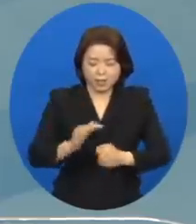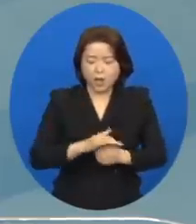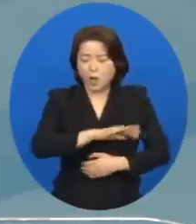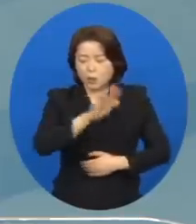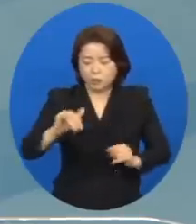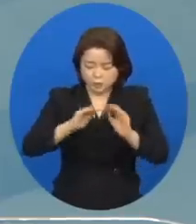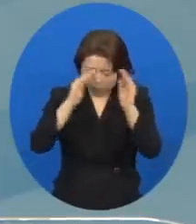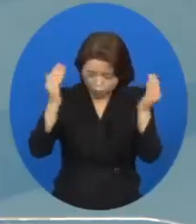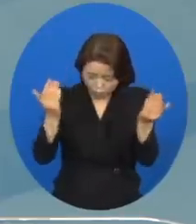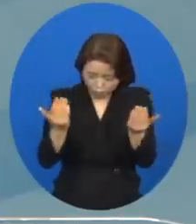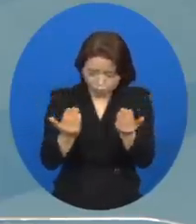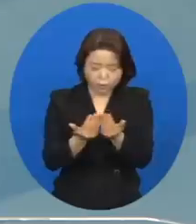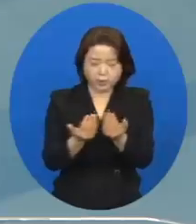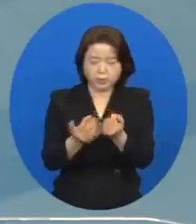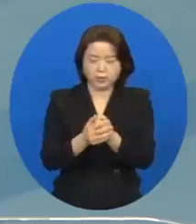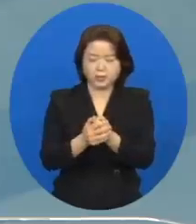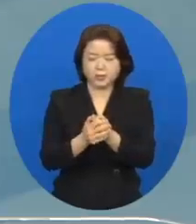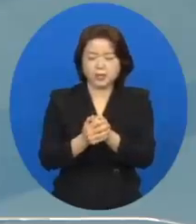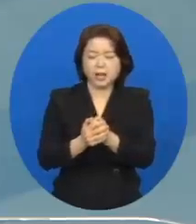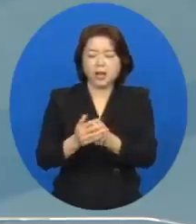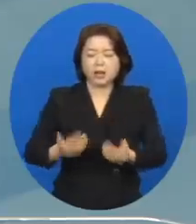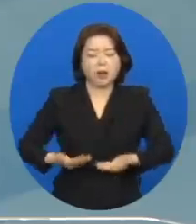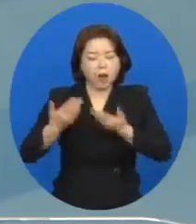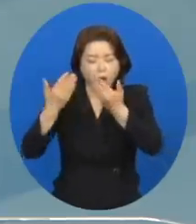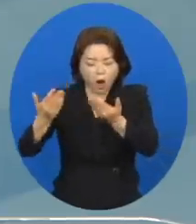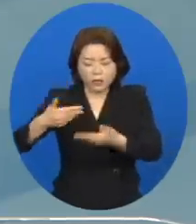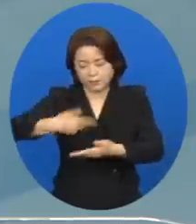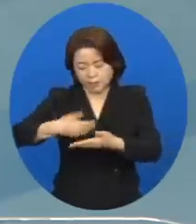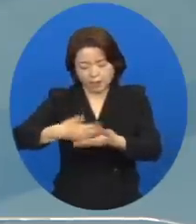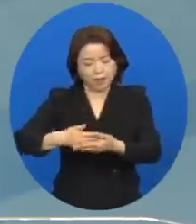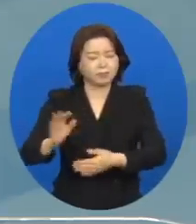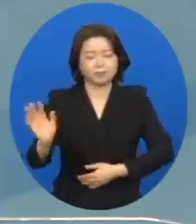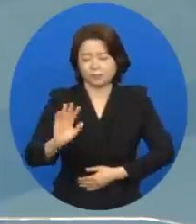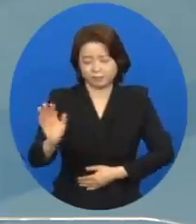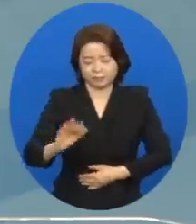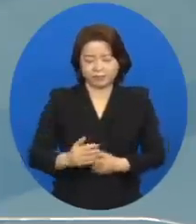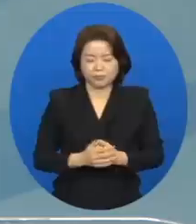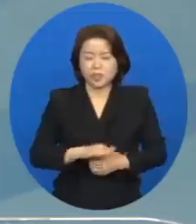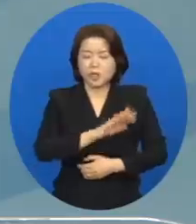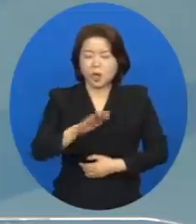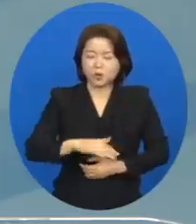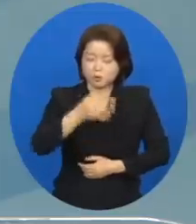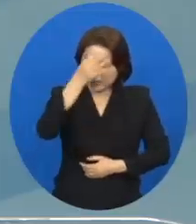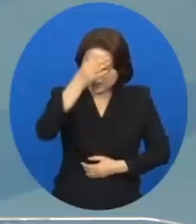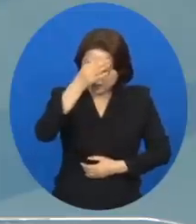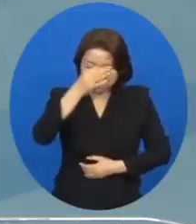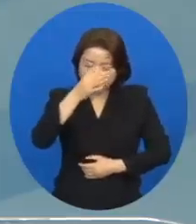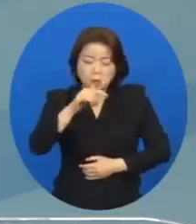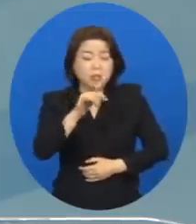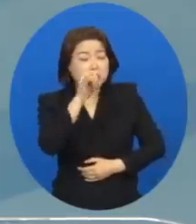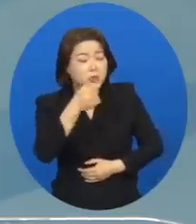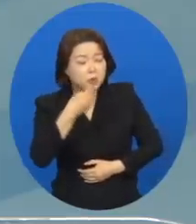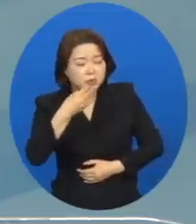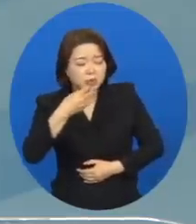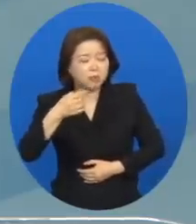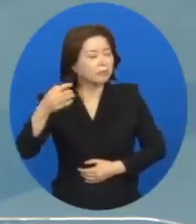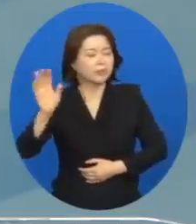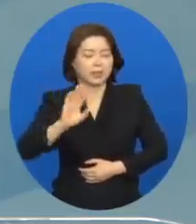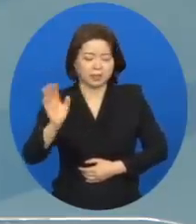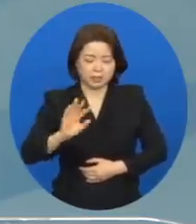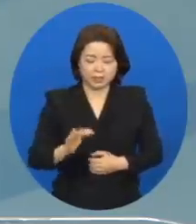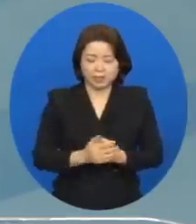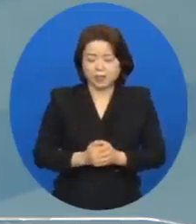모든 것을 하나님 헌신하라고 하지도 않으시고 우리의 재주를 따지지도 않으시고